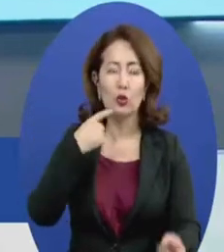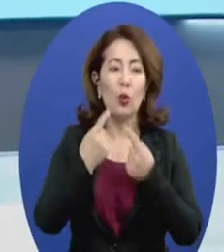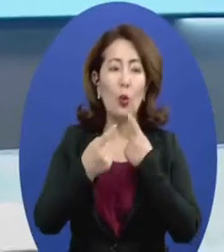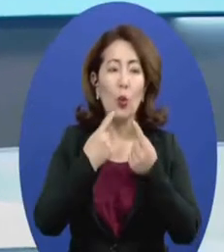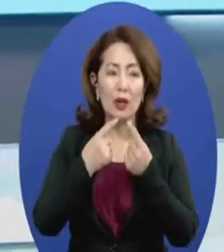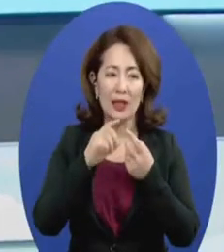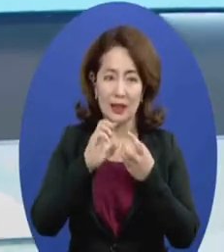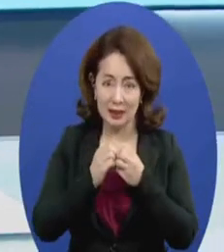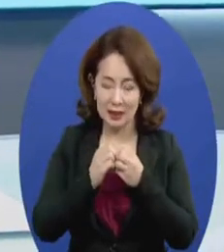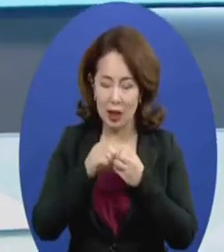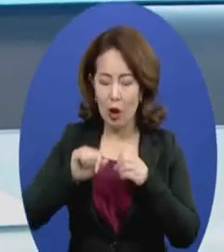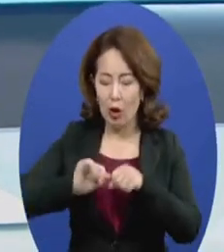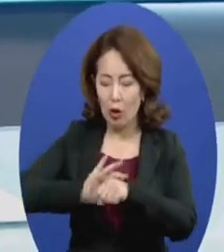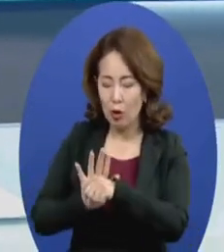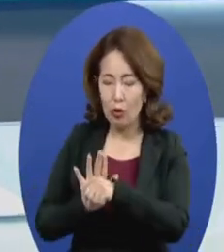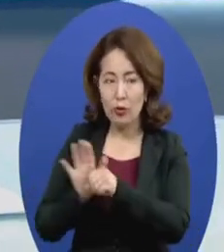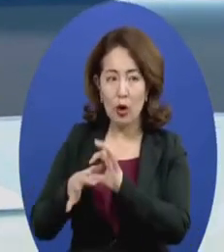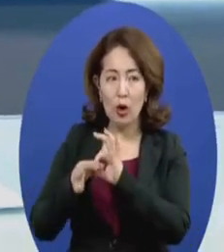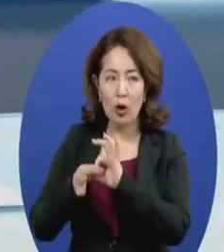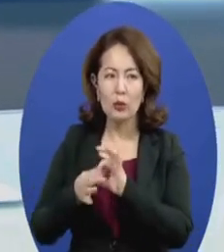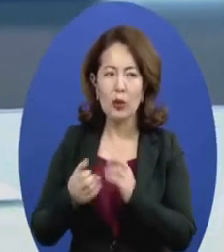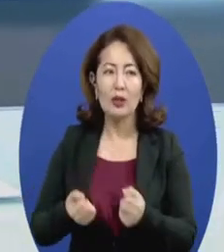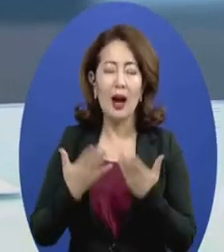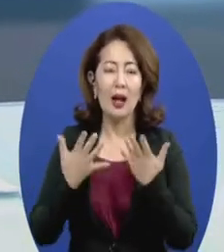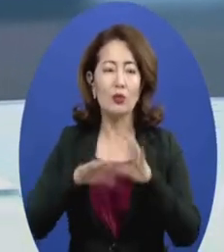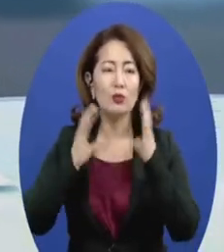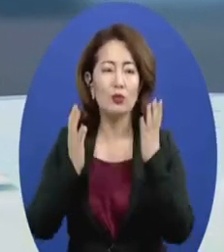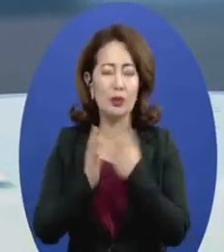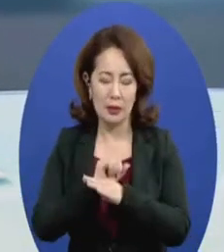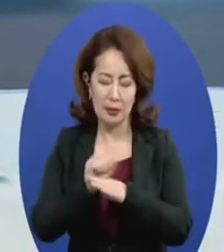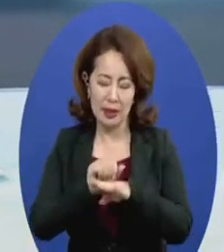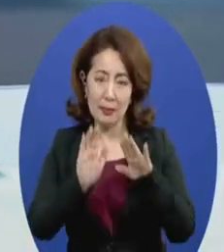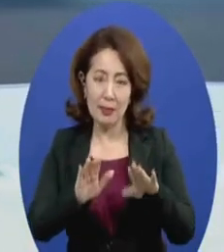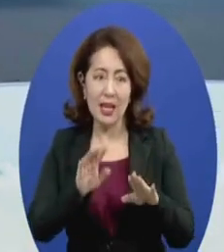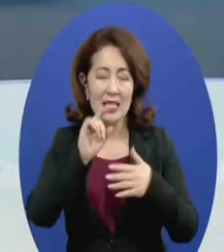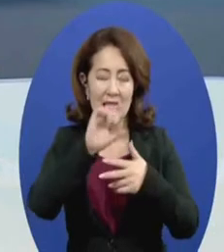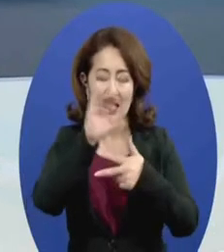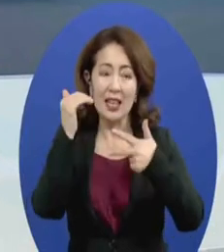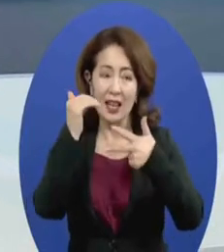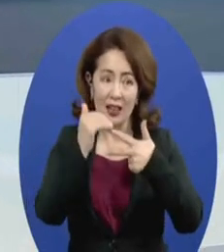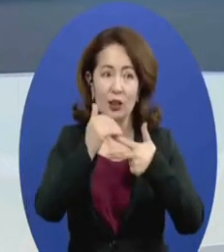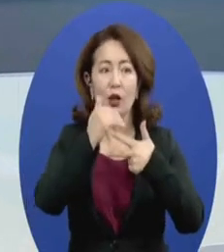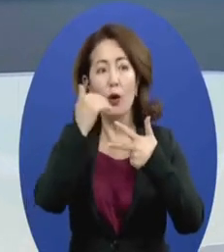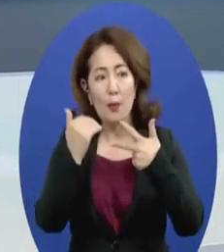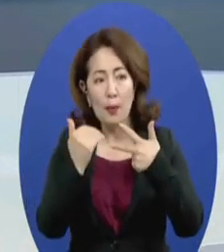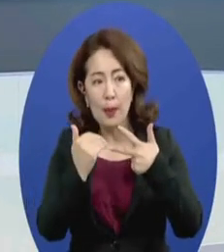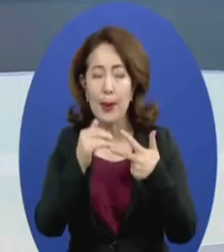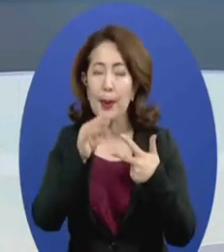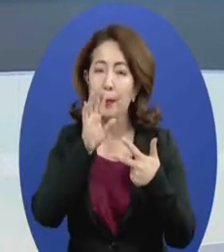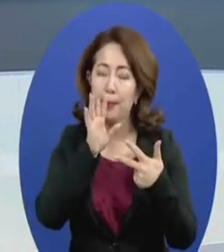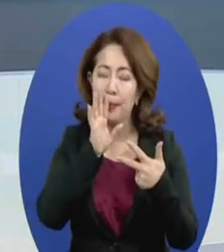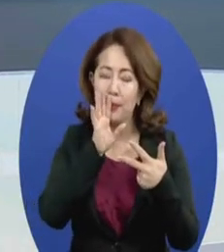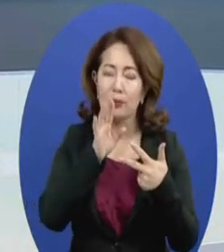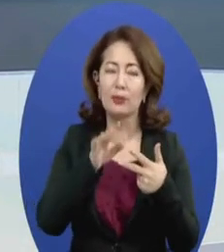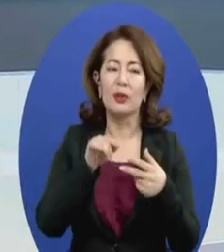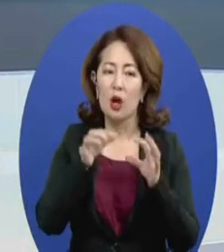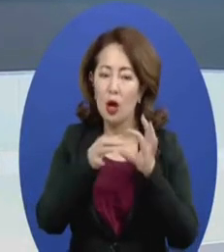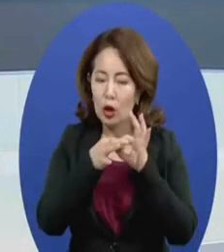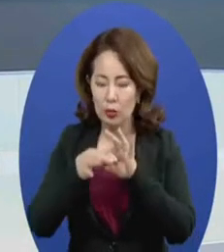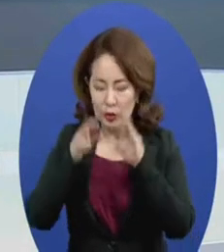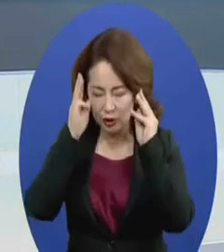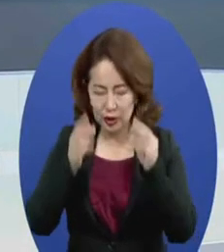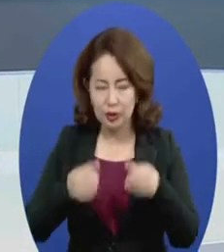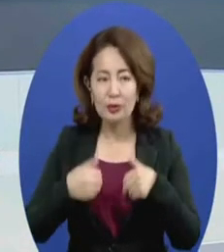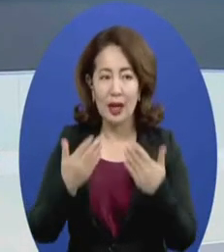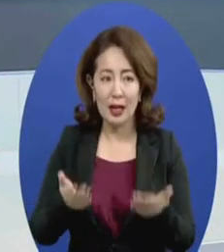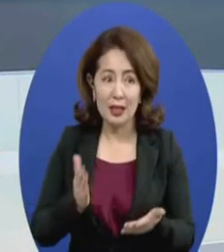Коронавирус нийт цар тахлын нөхцөл байдлаа холбогдуулан тогтоосон бүх нийтийн бэлэн байдлын зэрэглэлийг бууруулж өндөржүүлсэн бэлэн байдлын дэглэмд буцаан шилжүүлэх шийдвэрийг